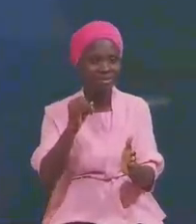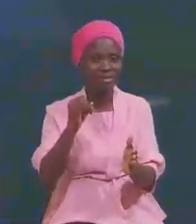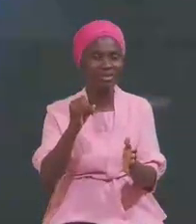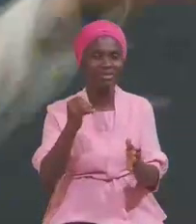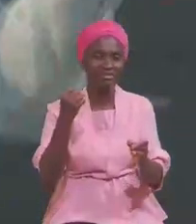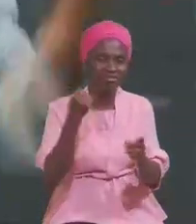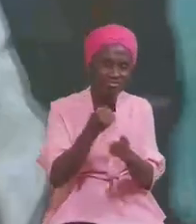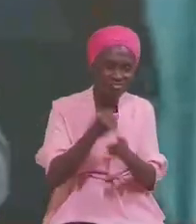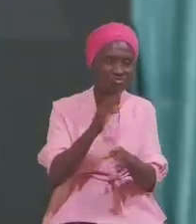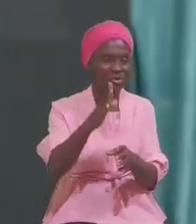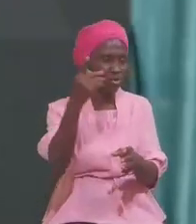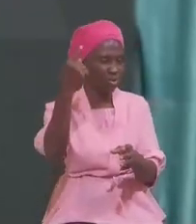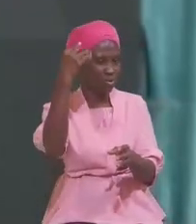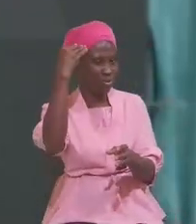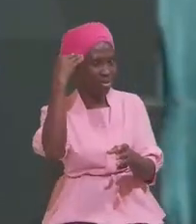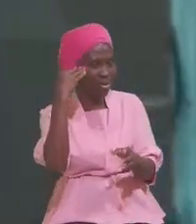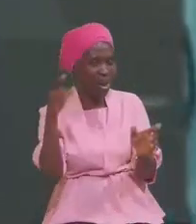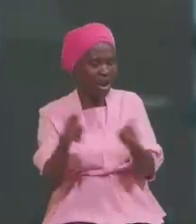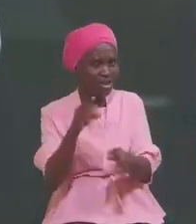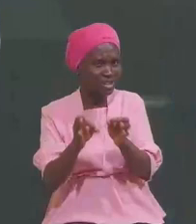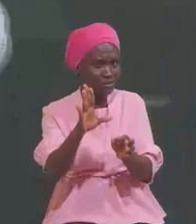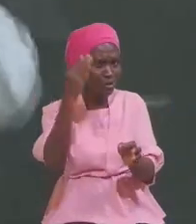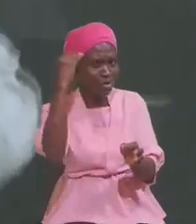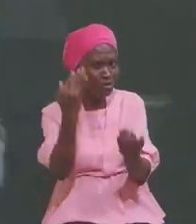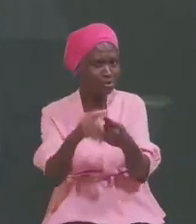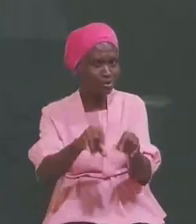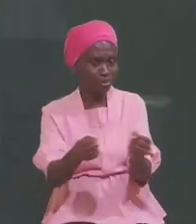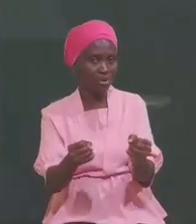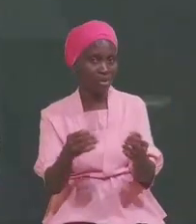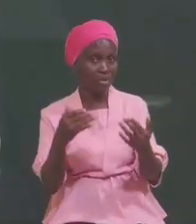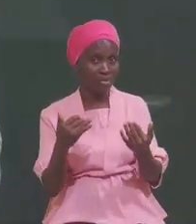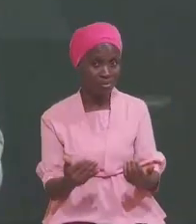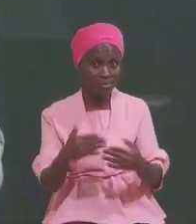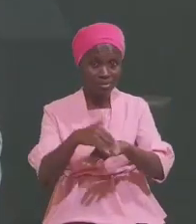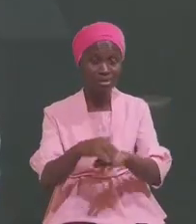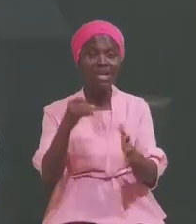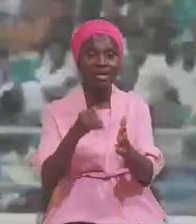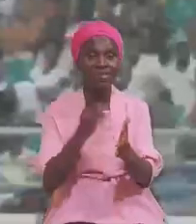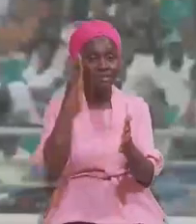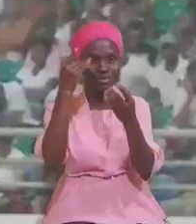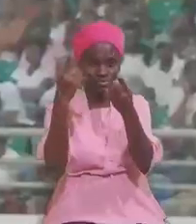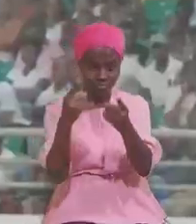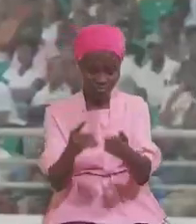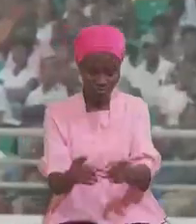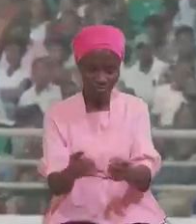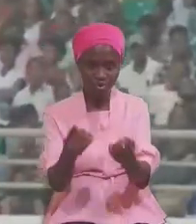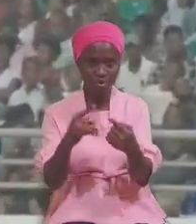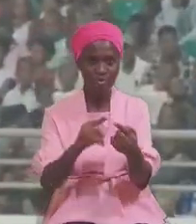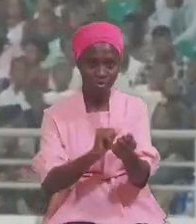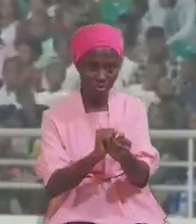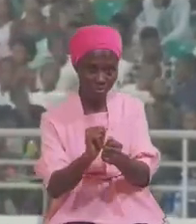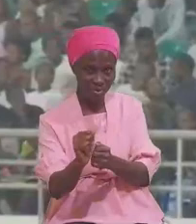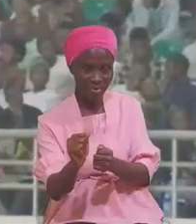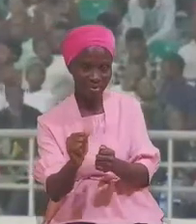tête comme si la chose là veut casser ta tête, ce soir, cela va cesser, cela va s'accomplir. Votre guérison